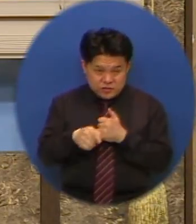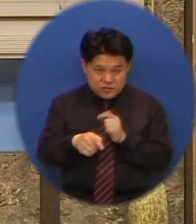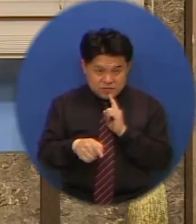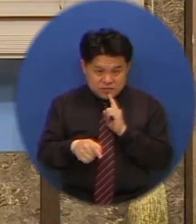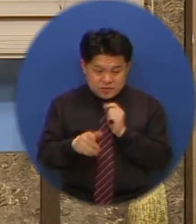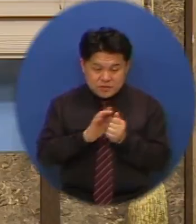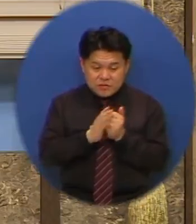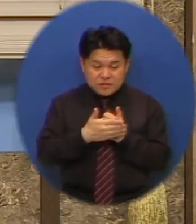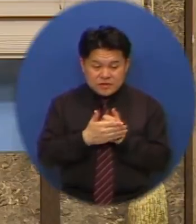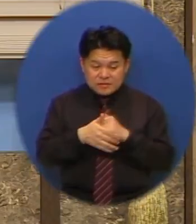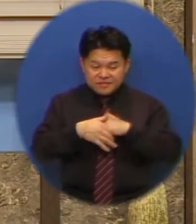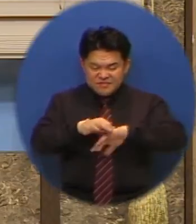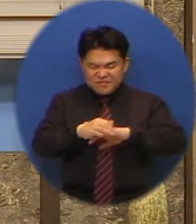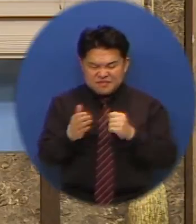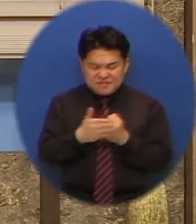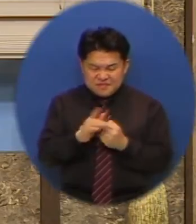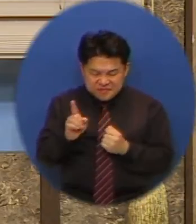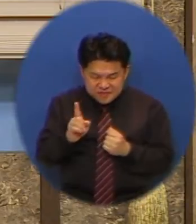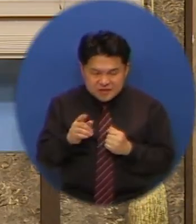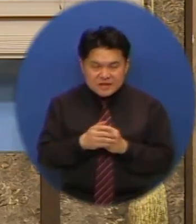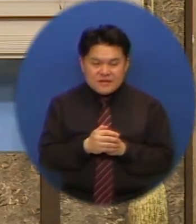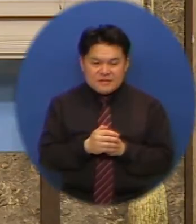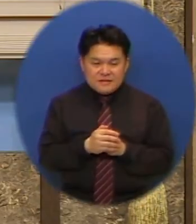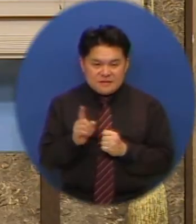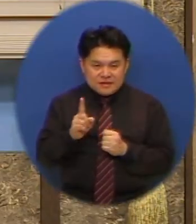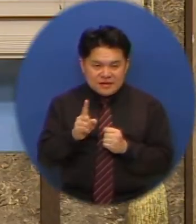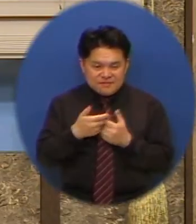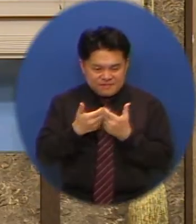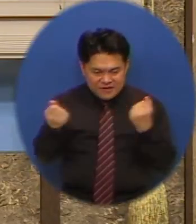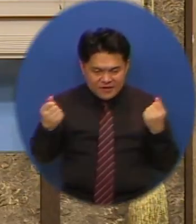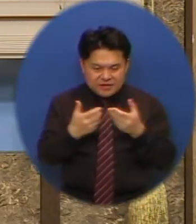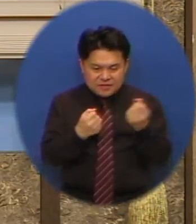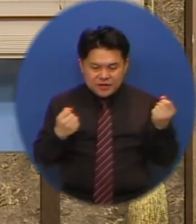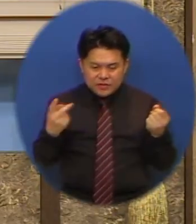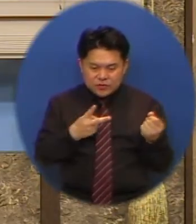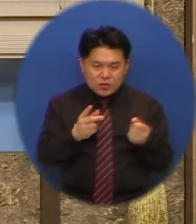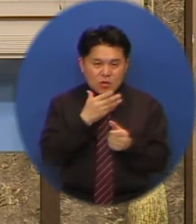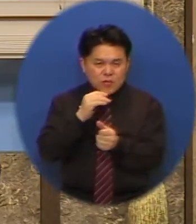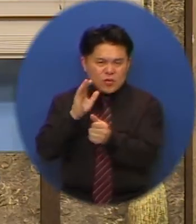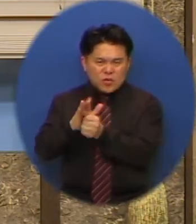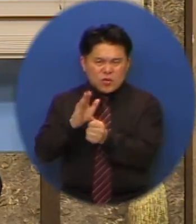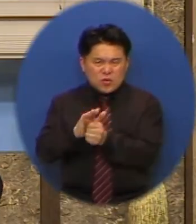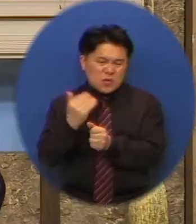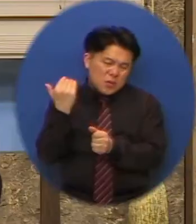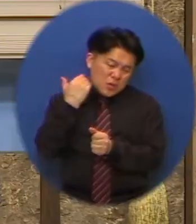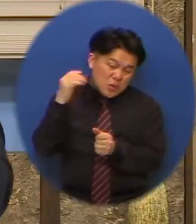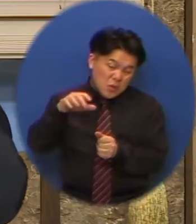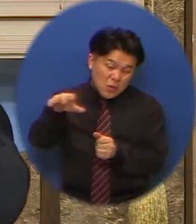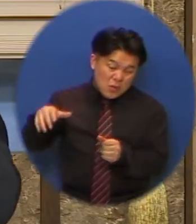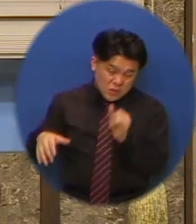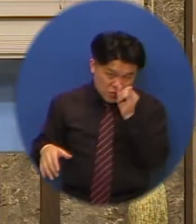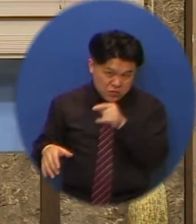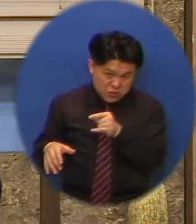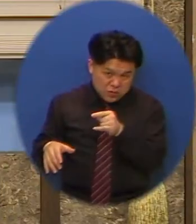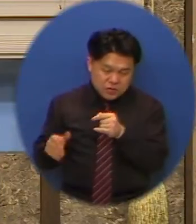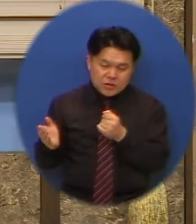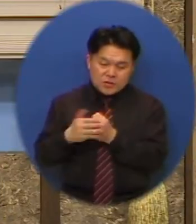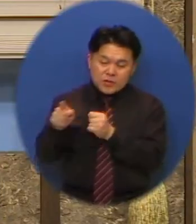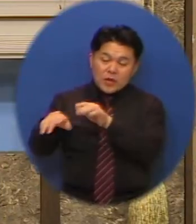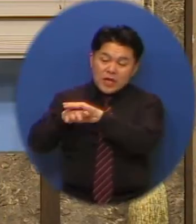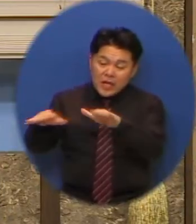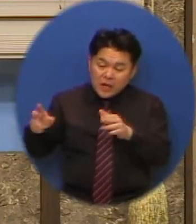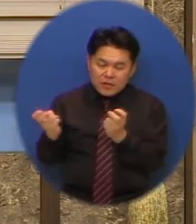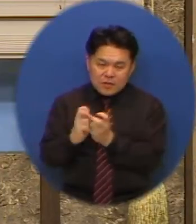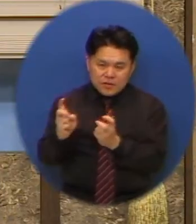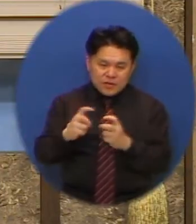협치가 안 되니까는 사각지대가 생긴다. 그래서 사각지대의 해결 방법은 제가 말씀드린 협치, 민과